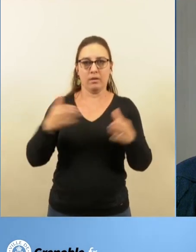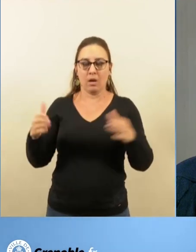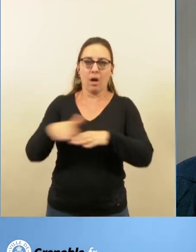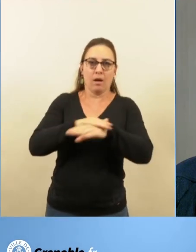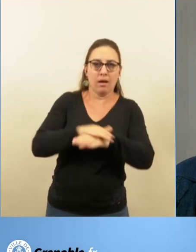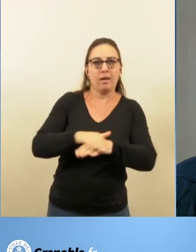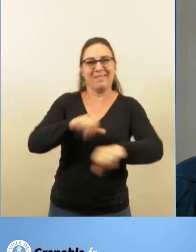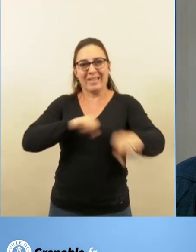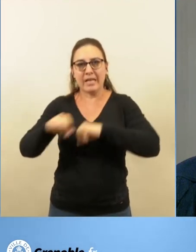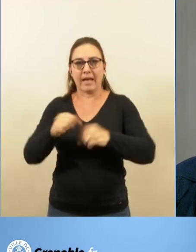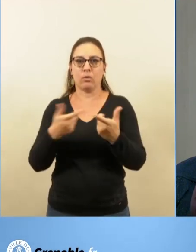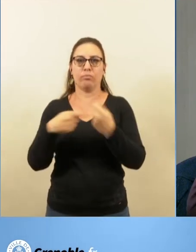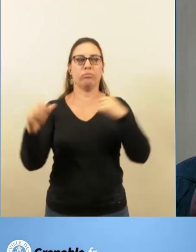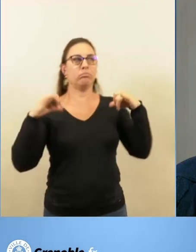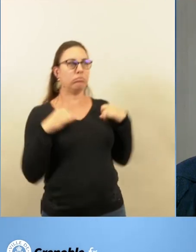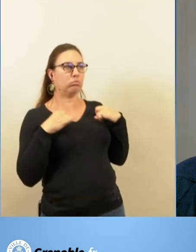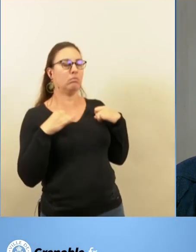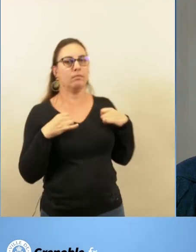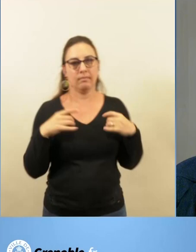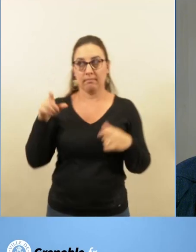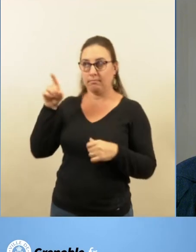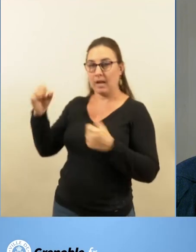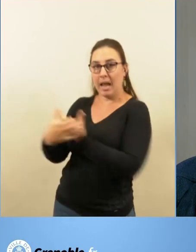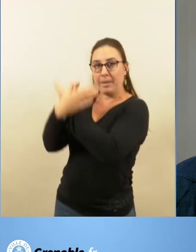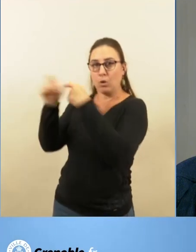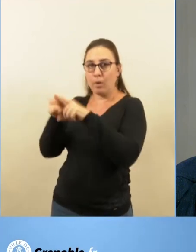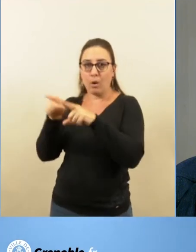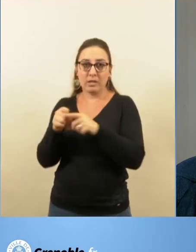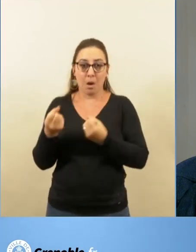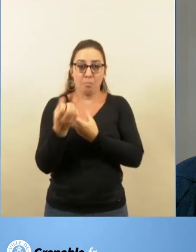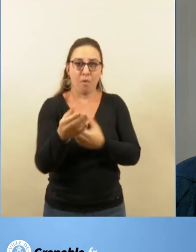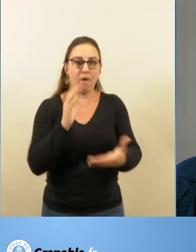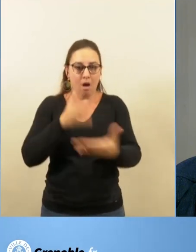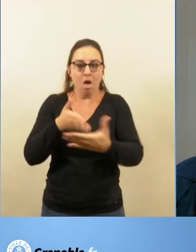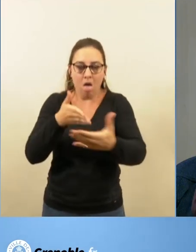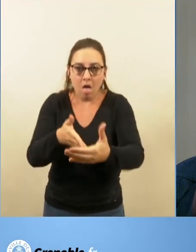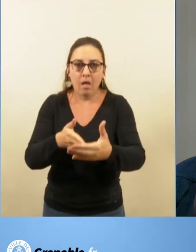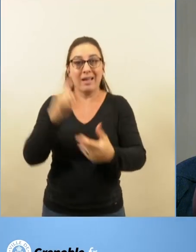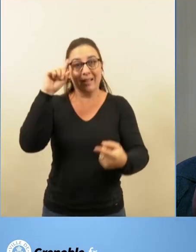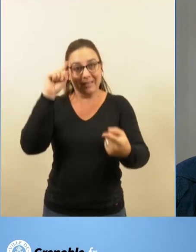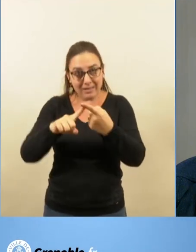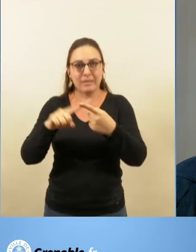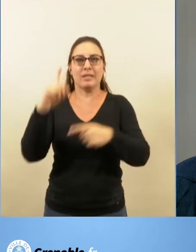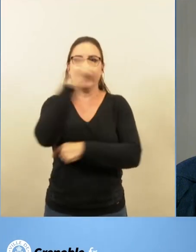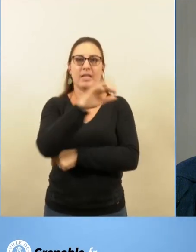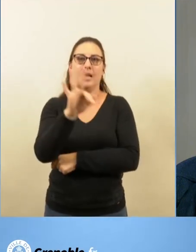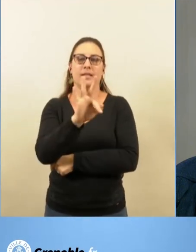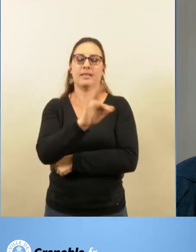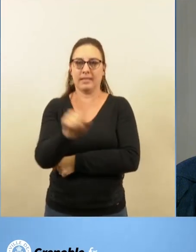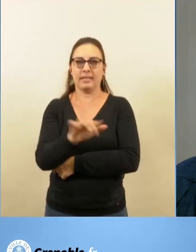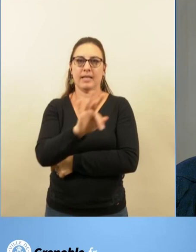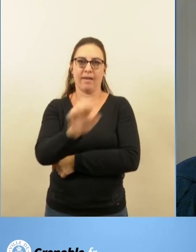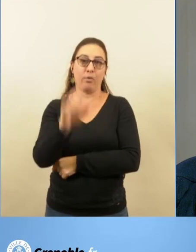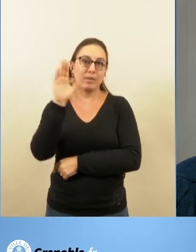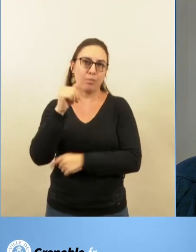de l'inaction publique la métropole a elle-même produit les contraintes qui rendent la ZFE complexes à être mise en œuvre et donc qui empêche de lutter contre la police